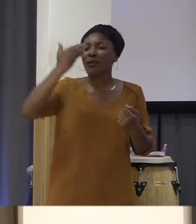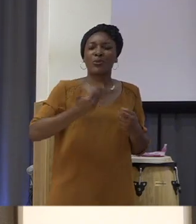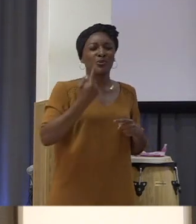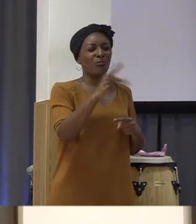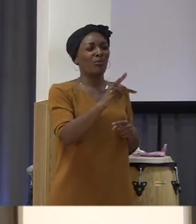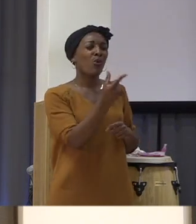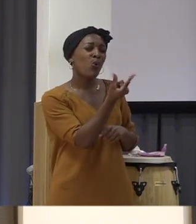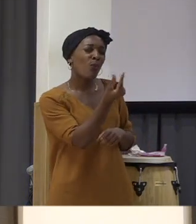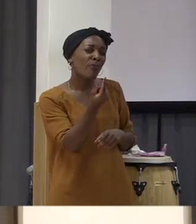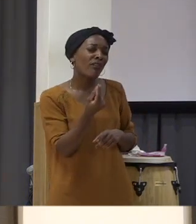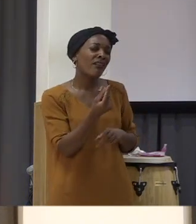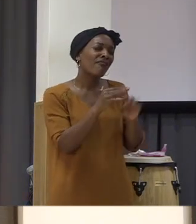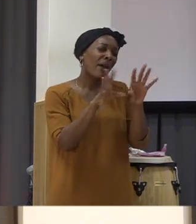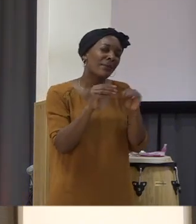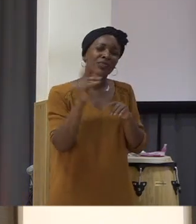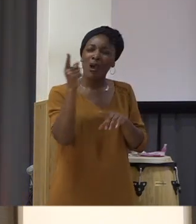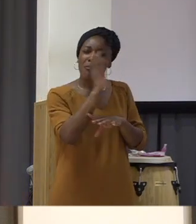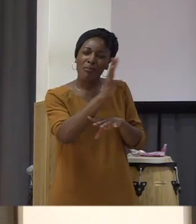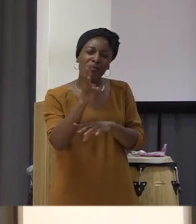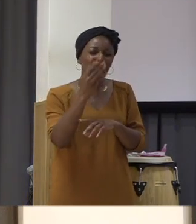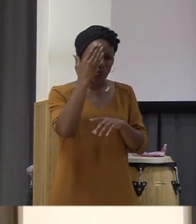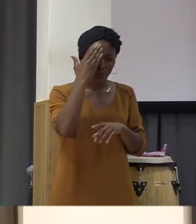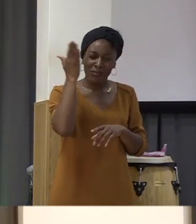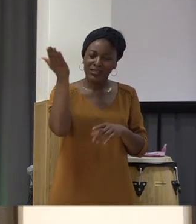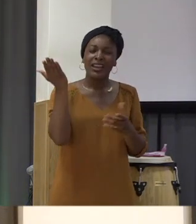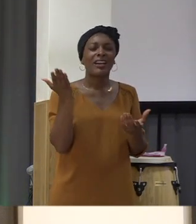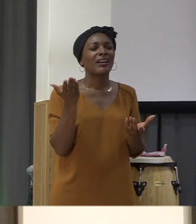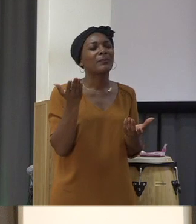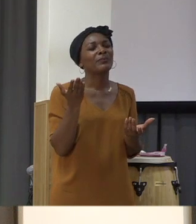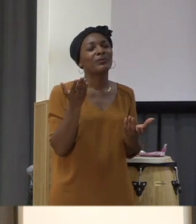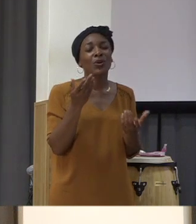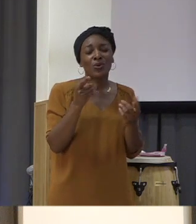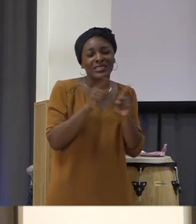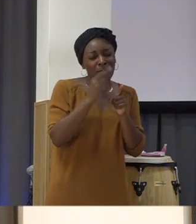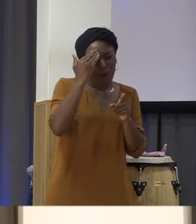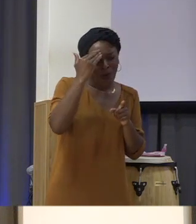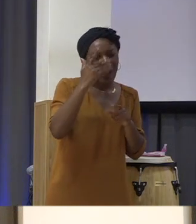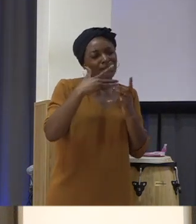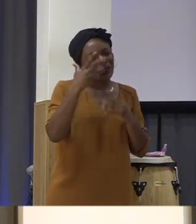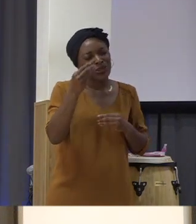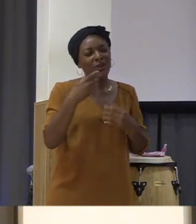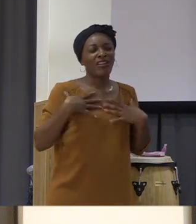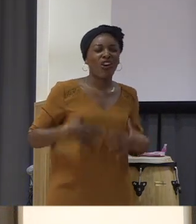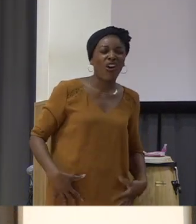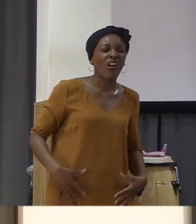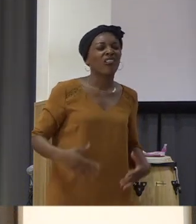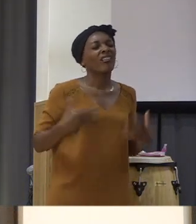leur couple, dans leur foyer. Tu connais leurs besoins, Seigneur, moral, spirituel, physique.